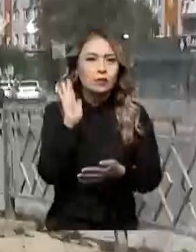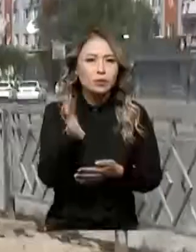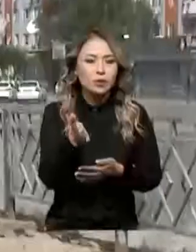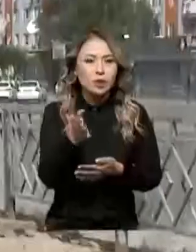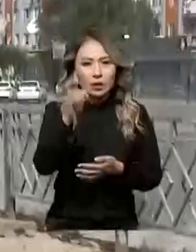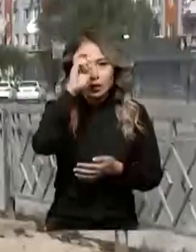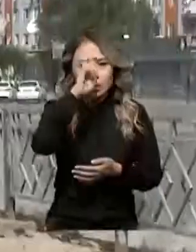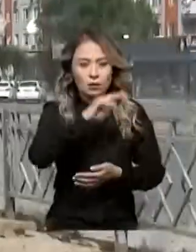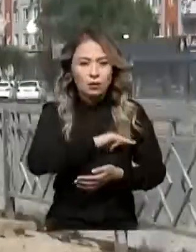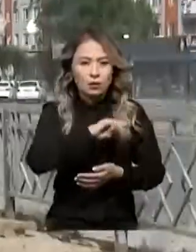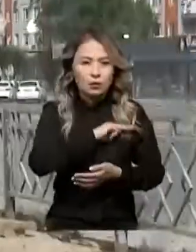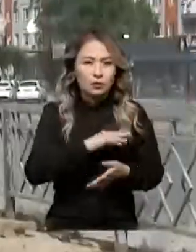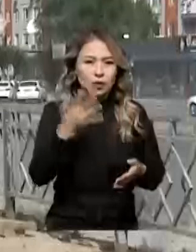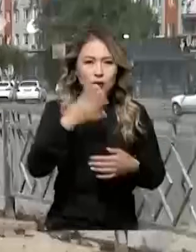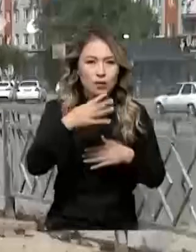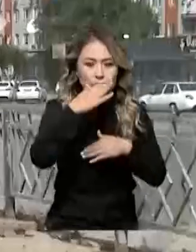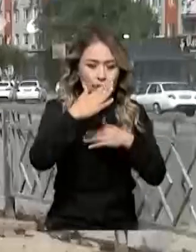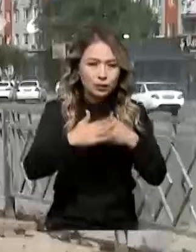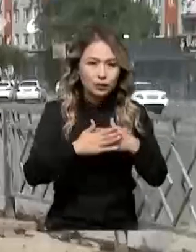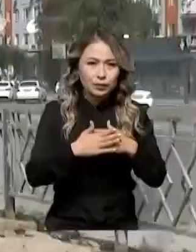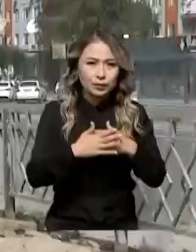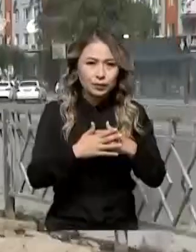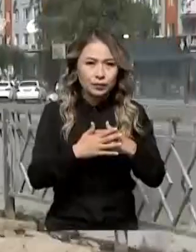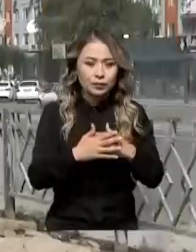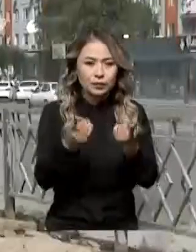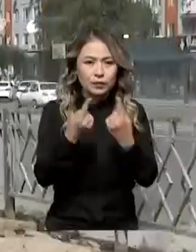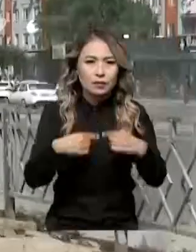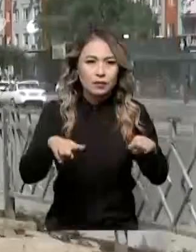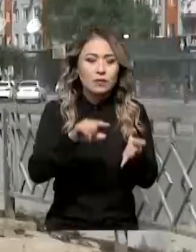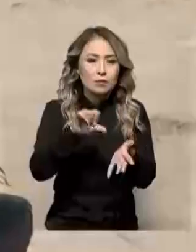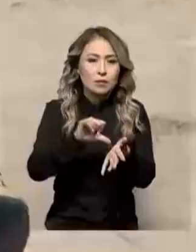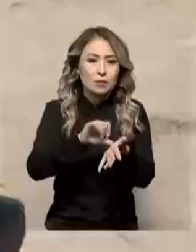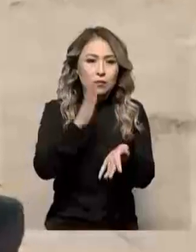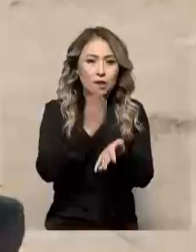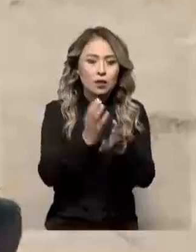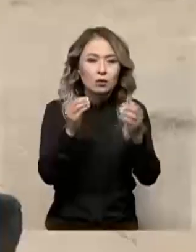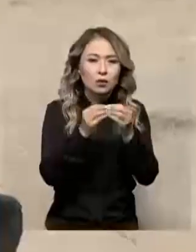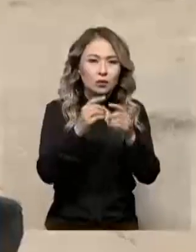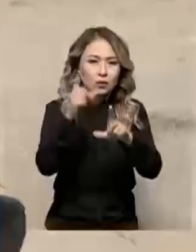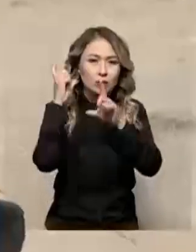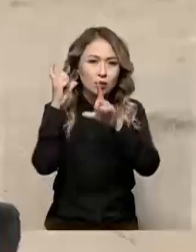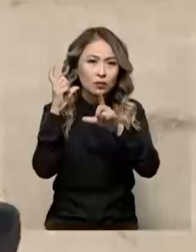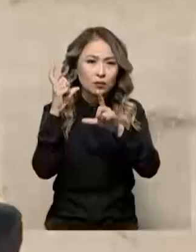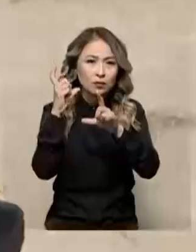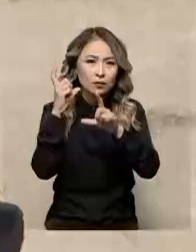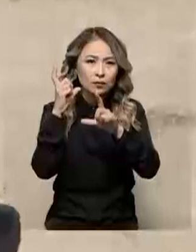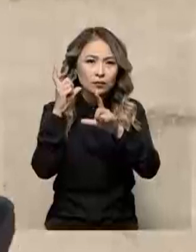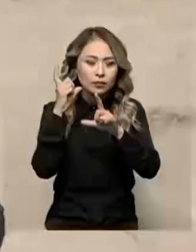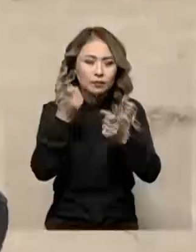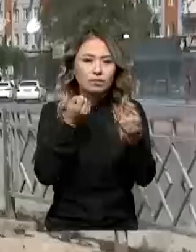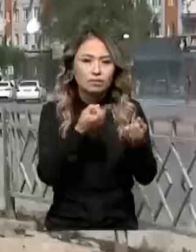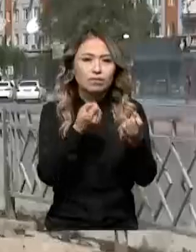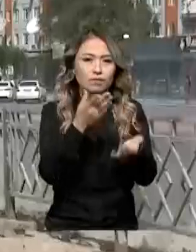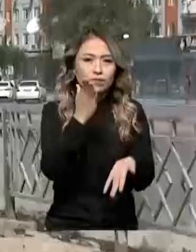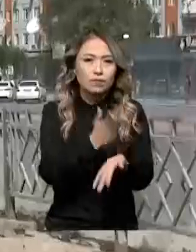Мемлекеттік органдардан 40-қа жуық ұйымдар қатысып жатыр. 10 тоннаға жуық қоқыс